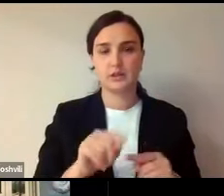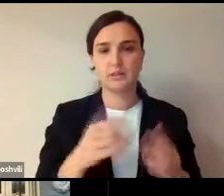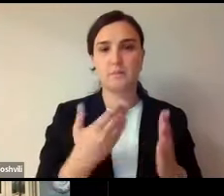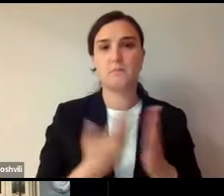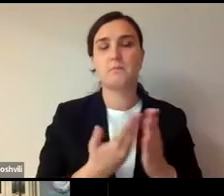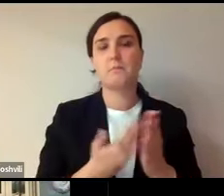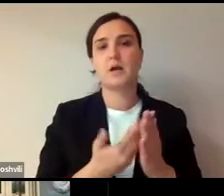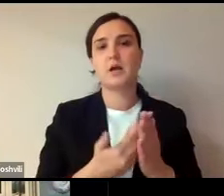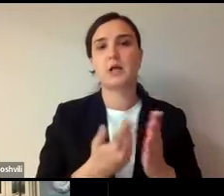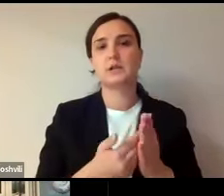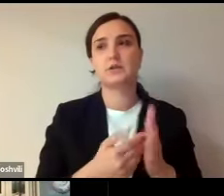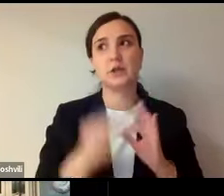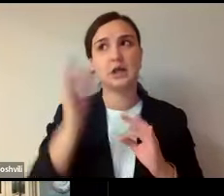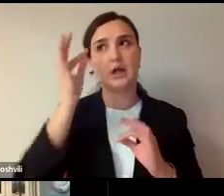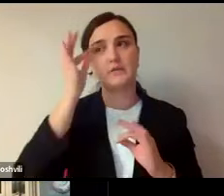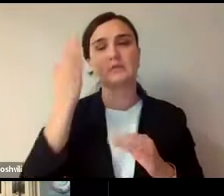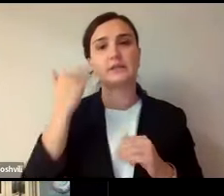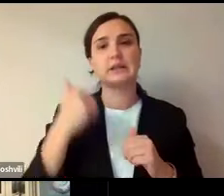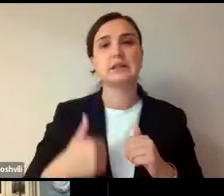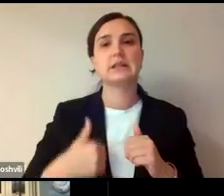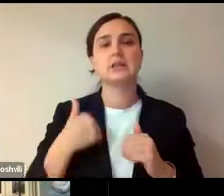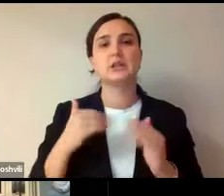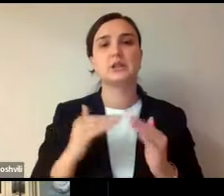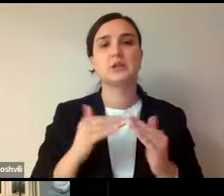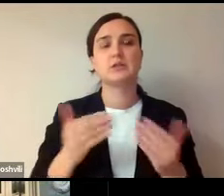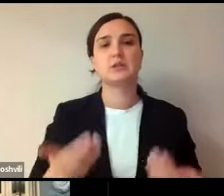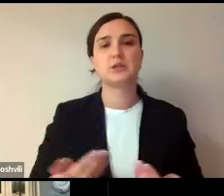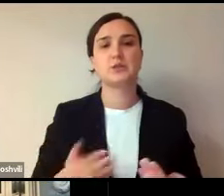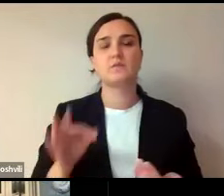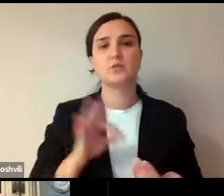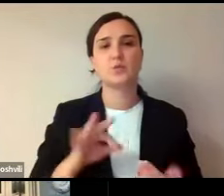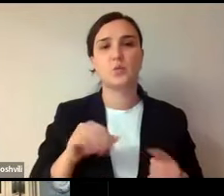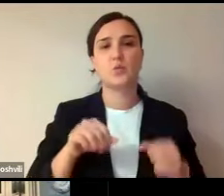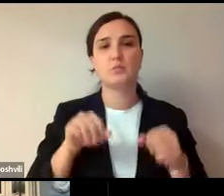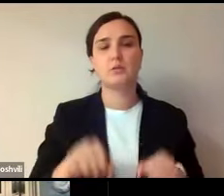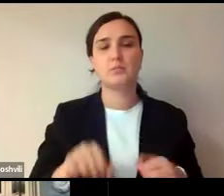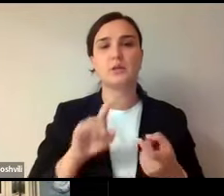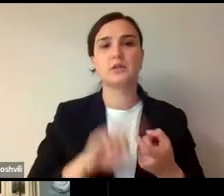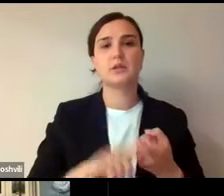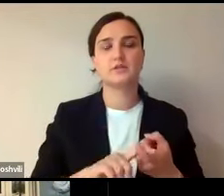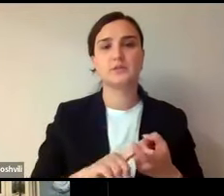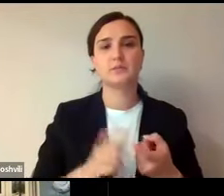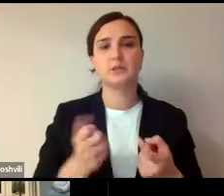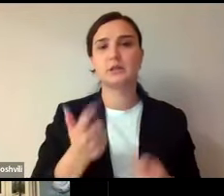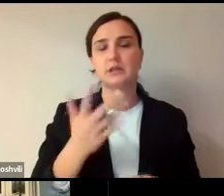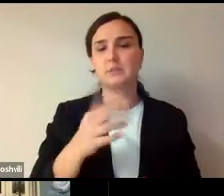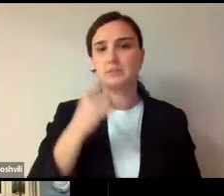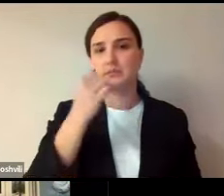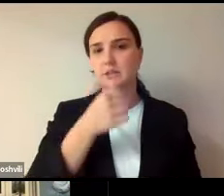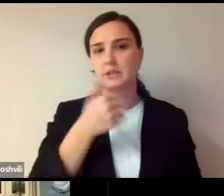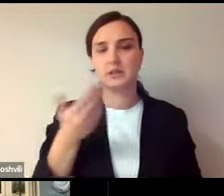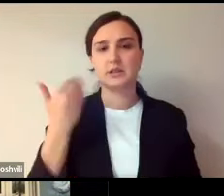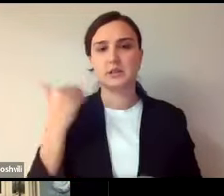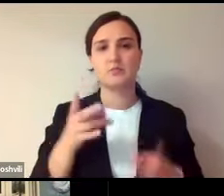ახლა აქვე რომ გავხსენოთ ღირსეული საცხოვრისის უფლებასთან დაკავშირებით, რამდენიმე წლის წინ მომხდარი